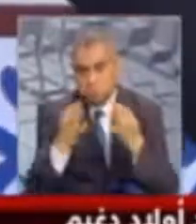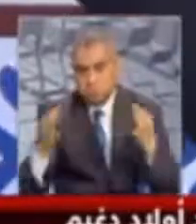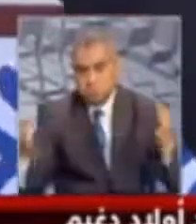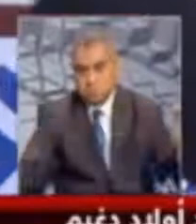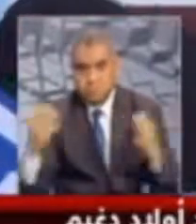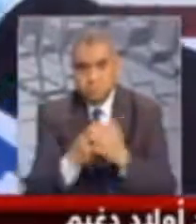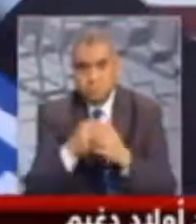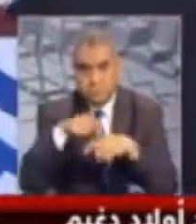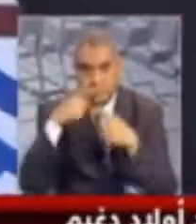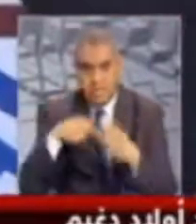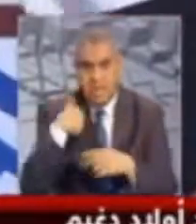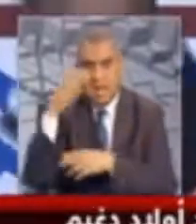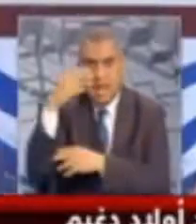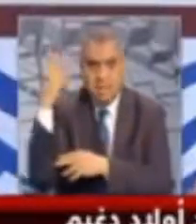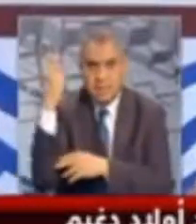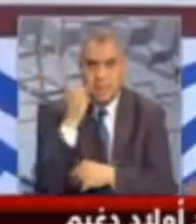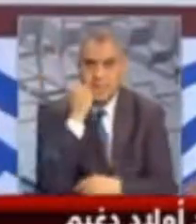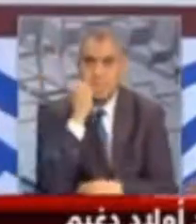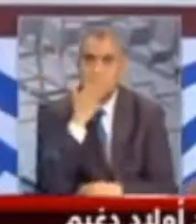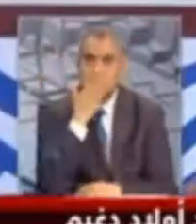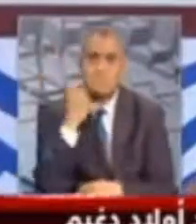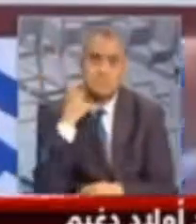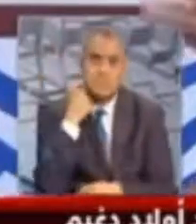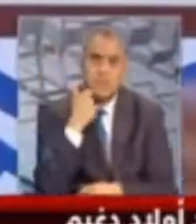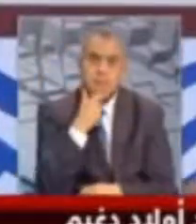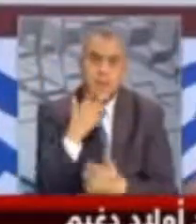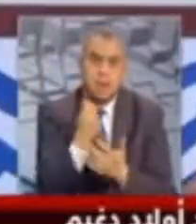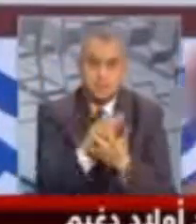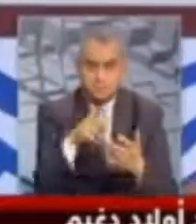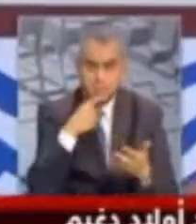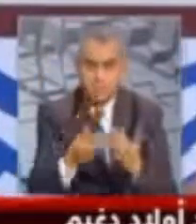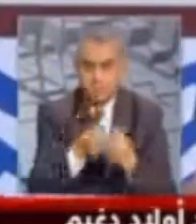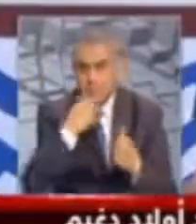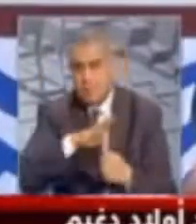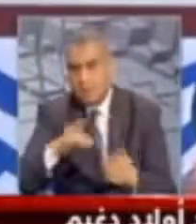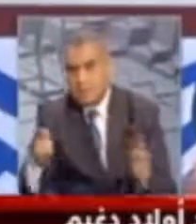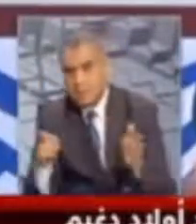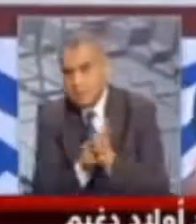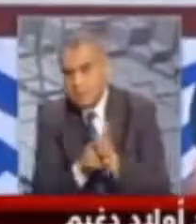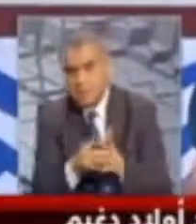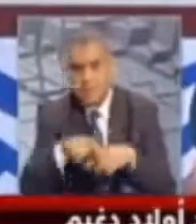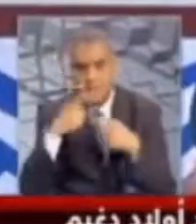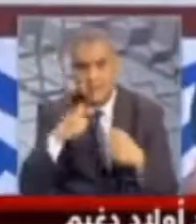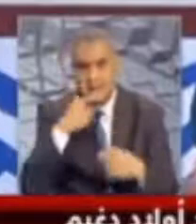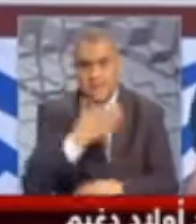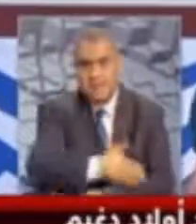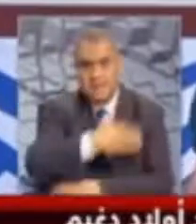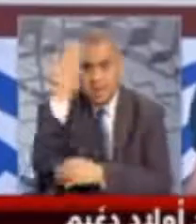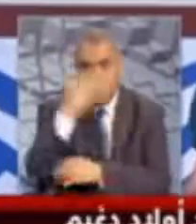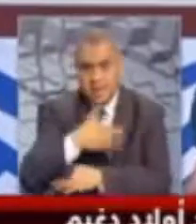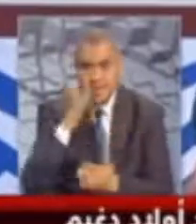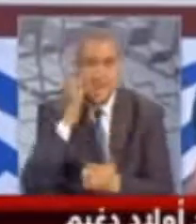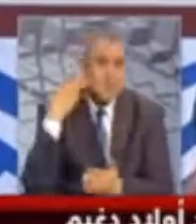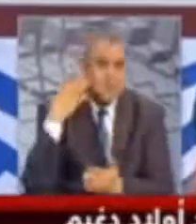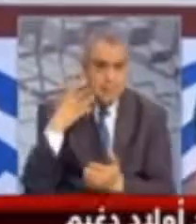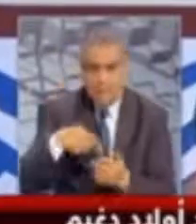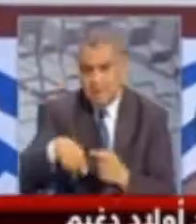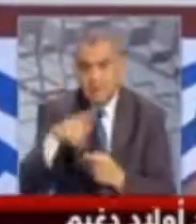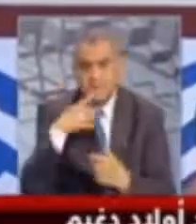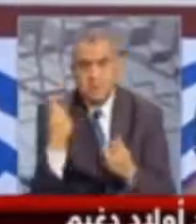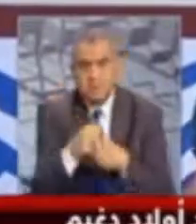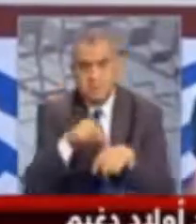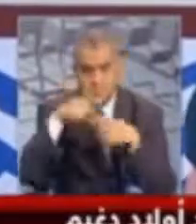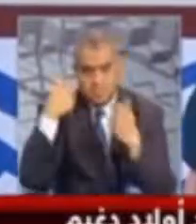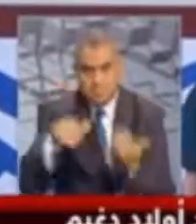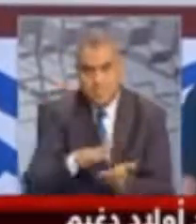الضبعه بالعالمين الجديده براس حكمه جديده قريب ان شاء الله، بميناء جرجوب، بمنفذ السلوم البري، الحمد لله مشاريع عملاقه على ارض